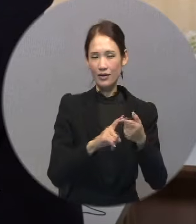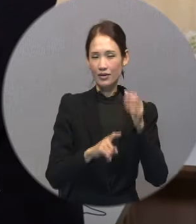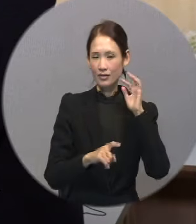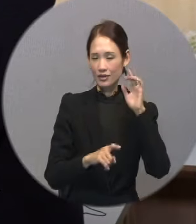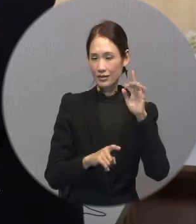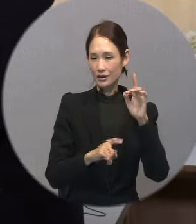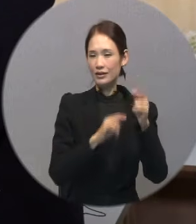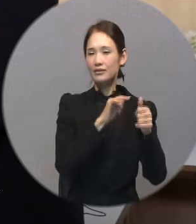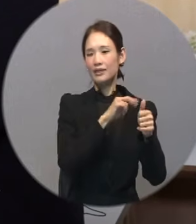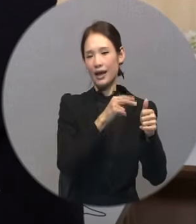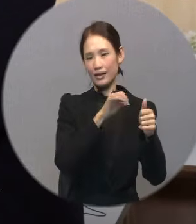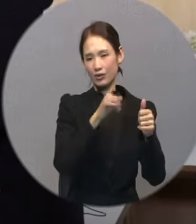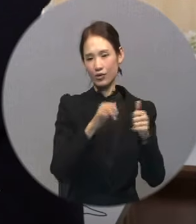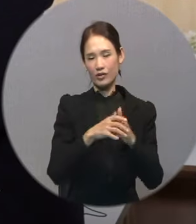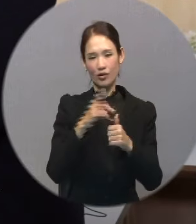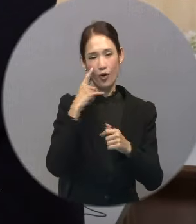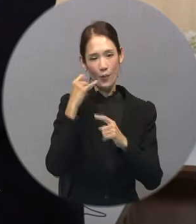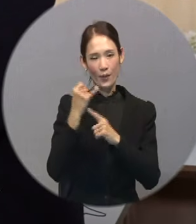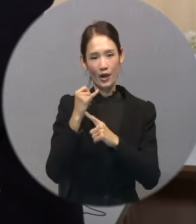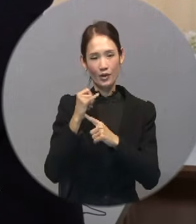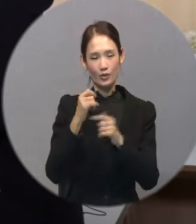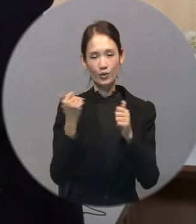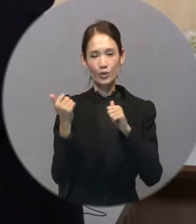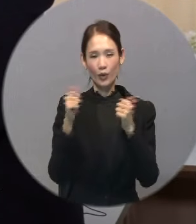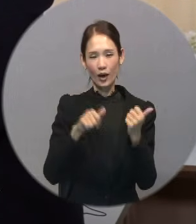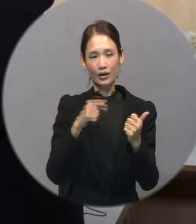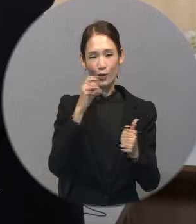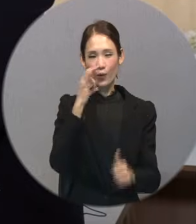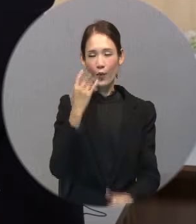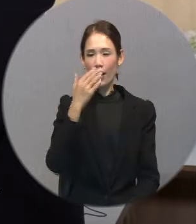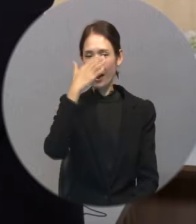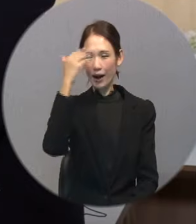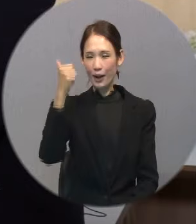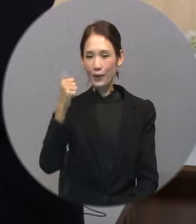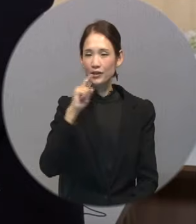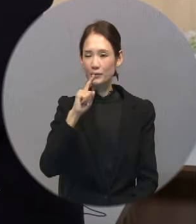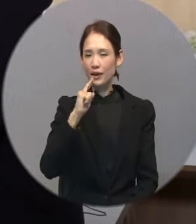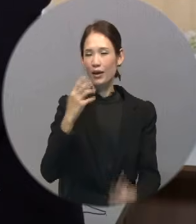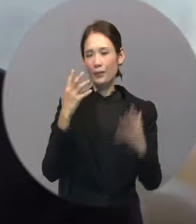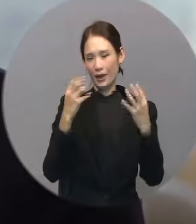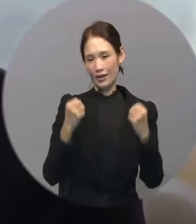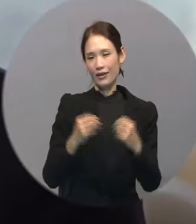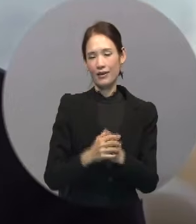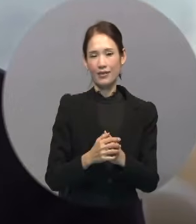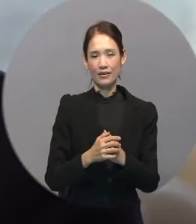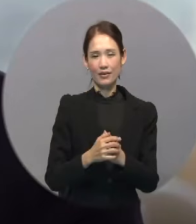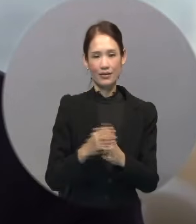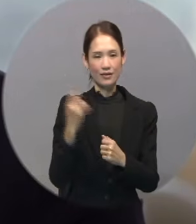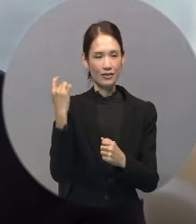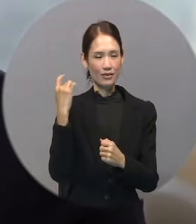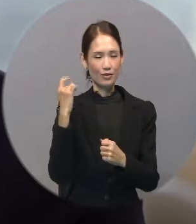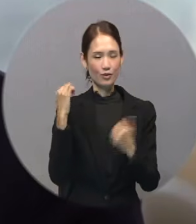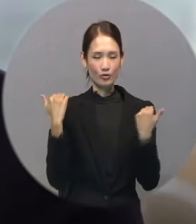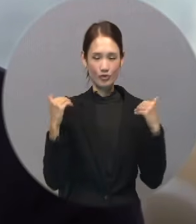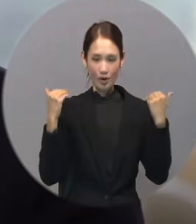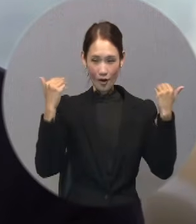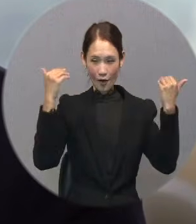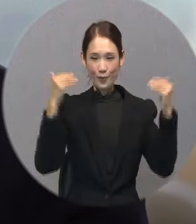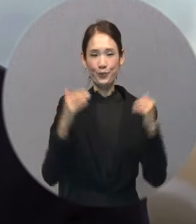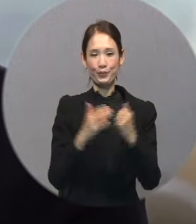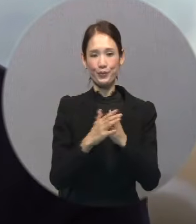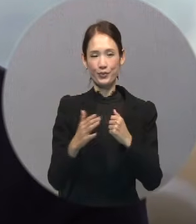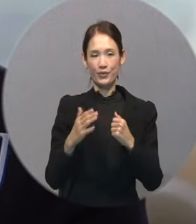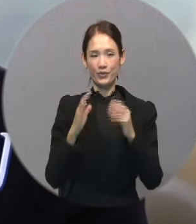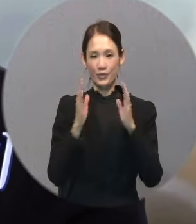대한 얘기를 하셨고 또 엄마는 돌아가신 외할아버지 얘기를 많이 하셨어요. 그래서 그런 거를 듣고 자랐기 때문에